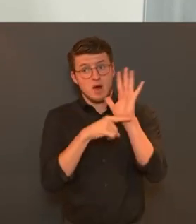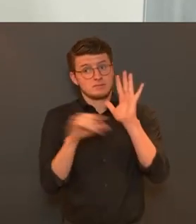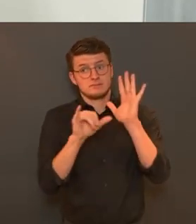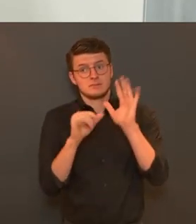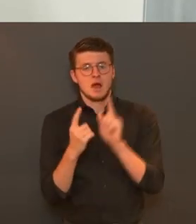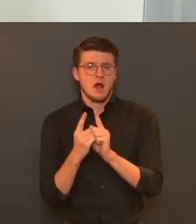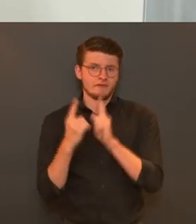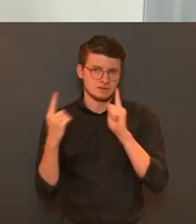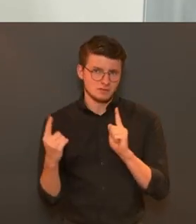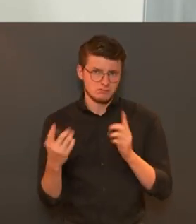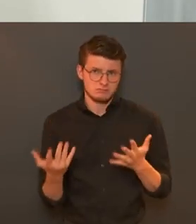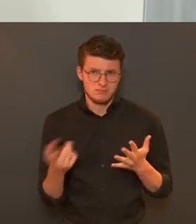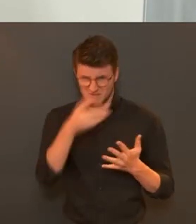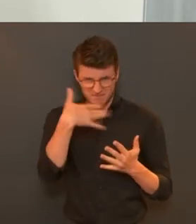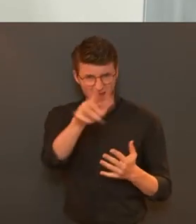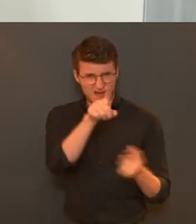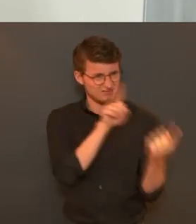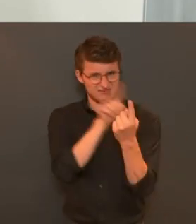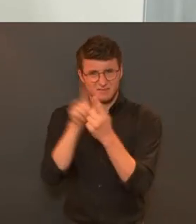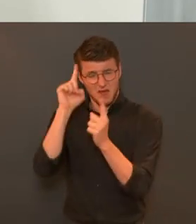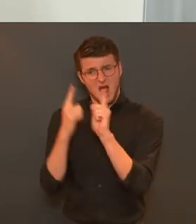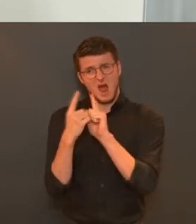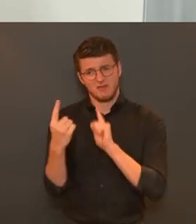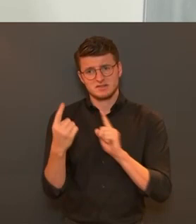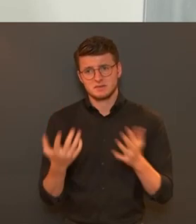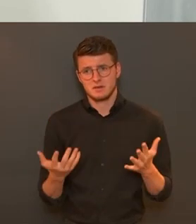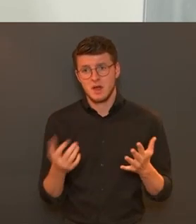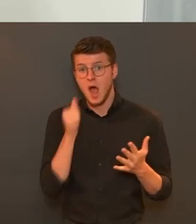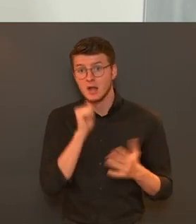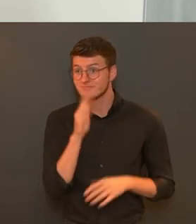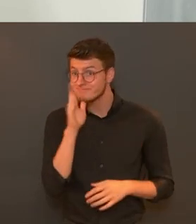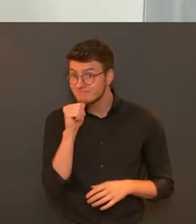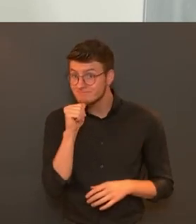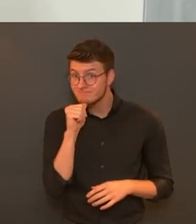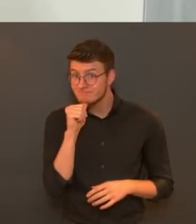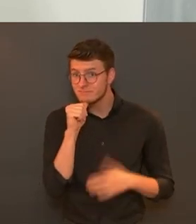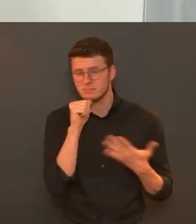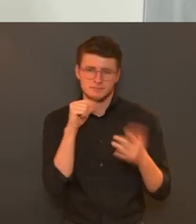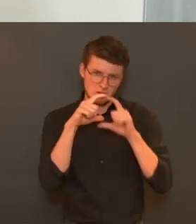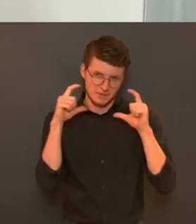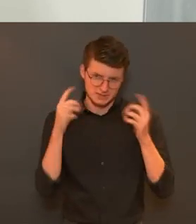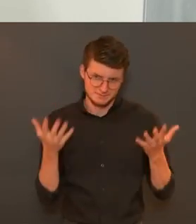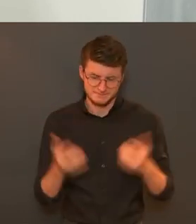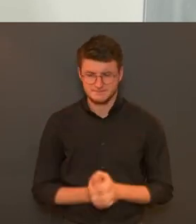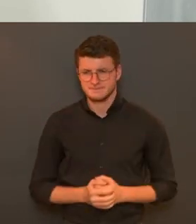et de garder cette distance. Et si on ne peut pas garder cette distance, eh bien, il faut porter le masque. Quoi qu'il en soit,